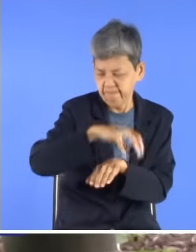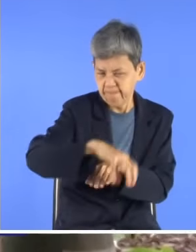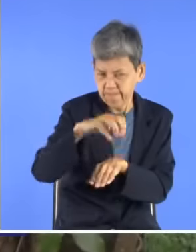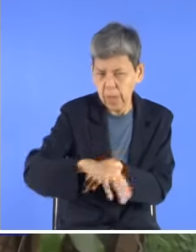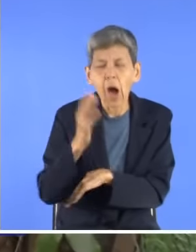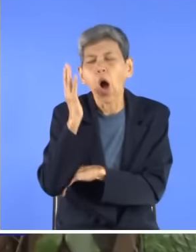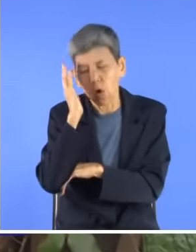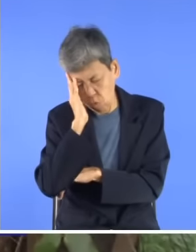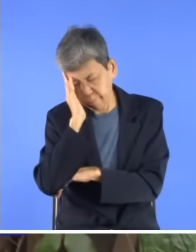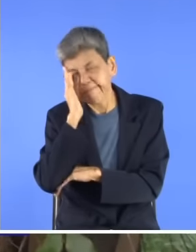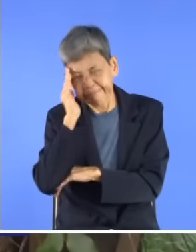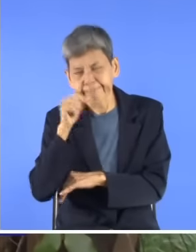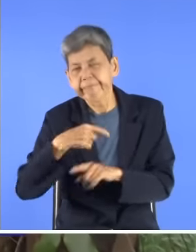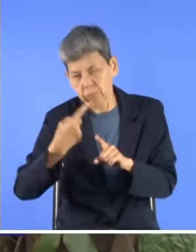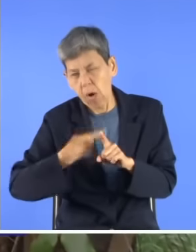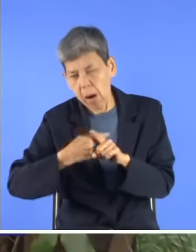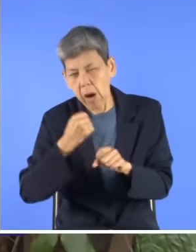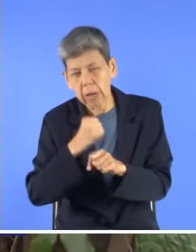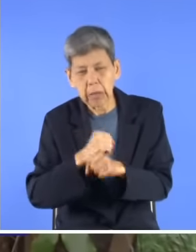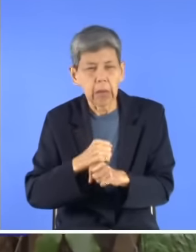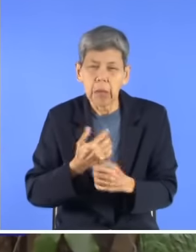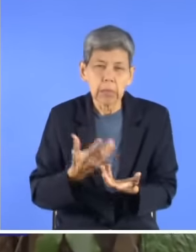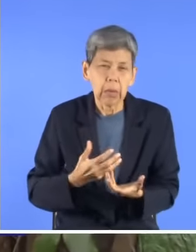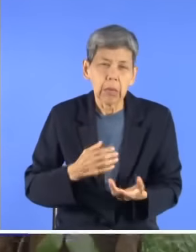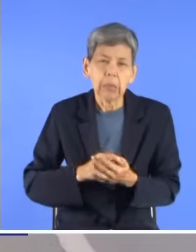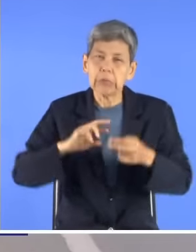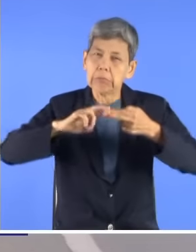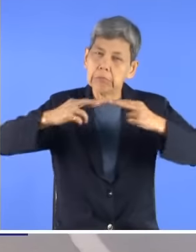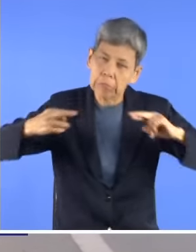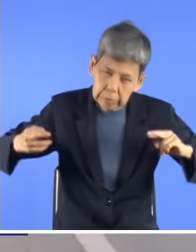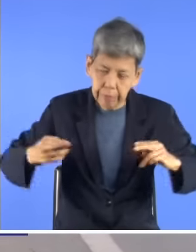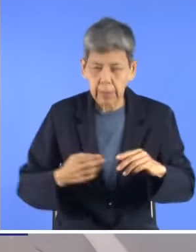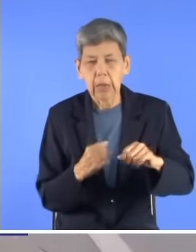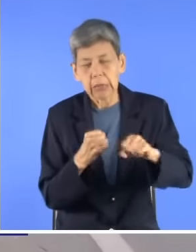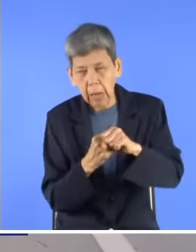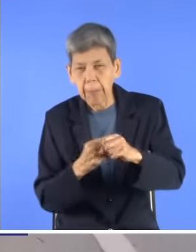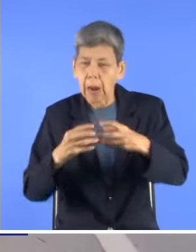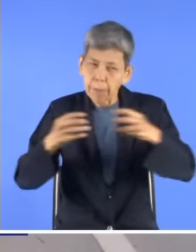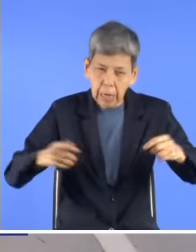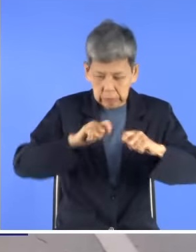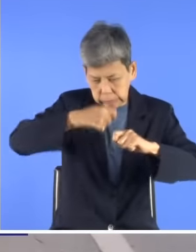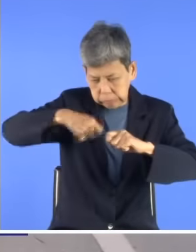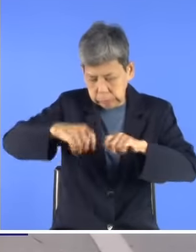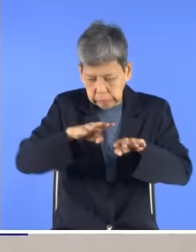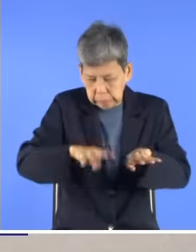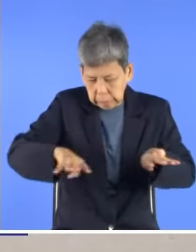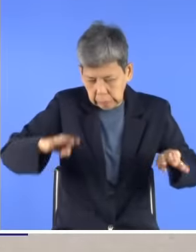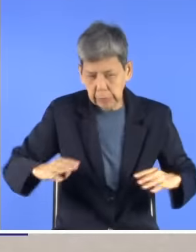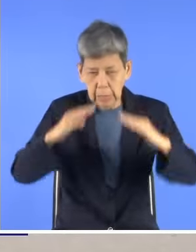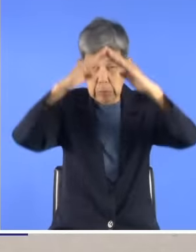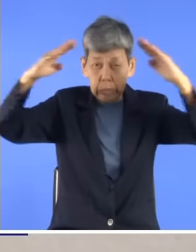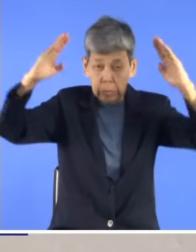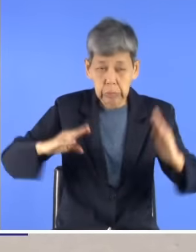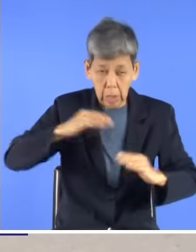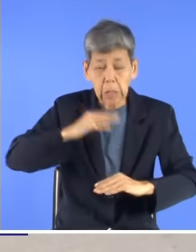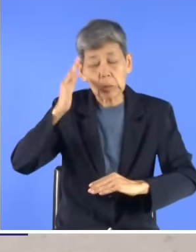ยอยู่ชั่วคราวก่อนนะคะบางก็เนี่ยนำเอาเชือกฟางเอาไม้ไผ่เอาอะไรที่กั้นพอที่จะทำเป็นแบบกำบังเอาจะพูด